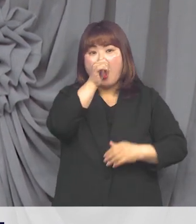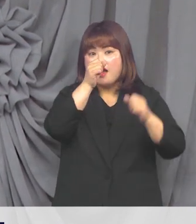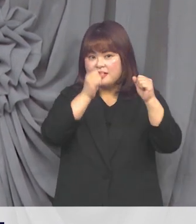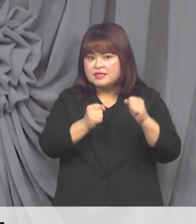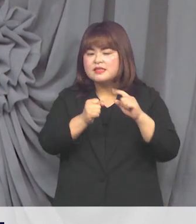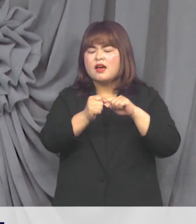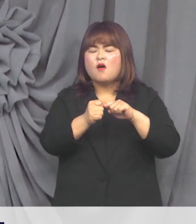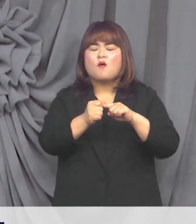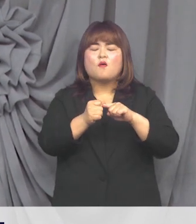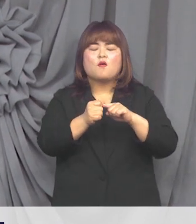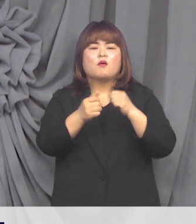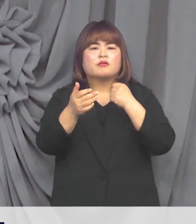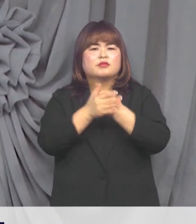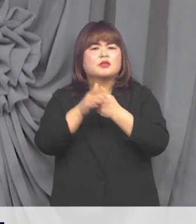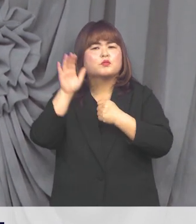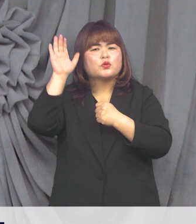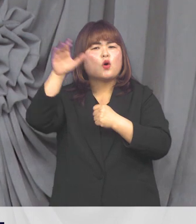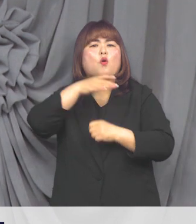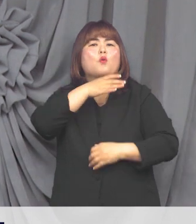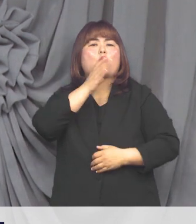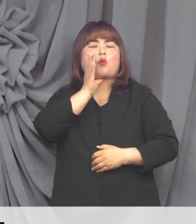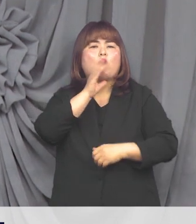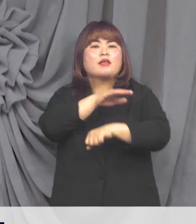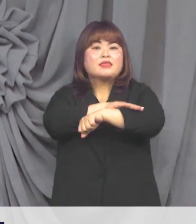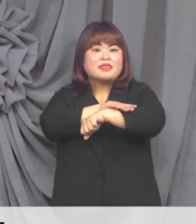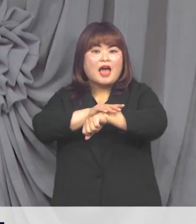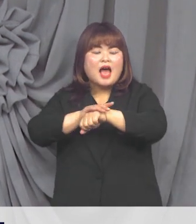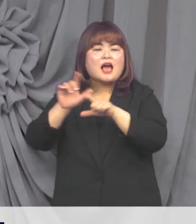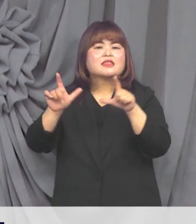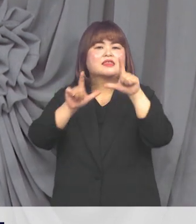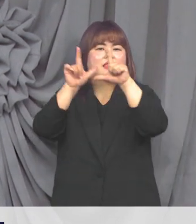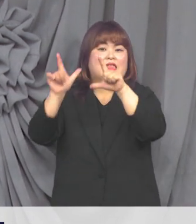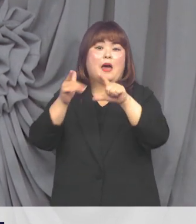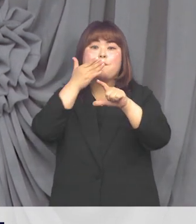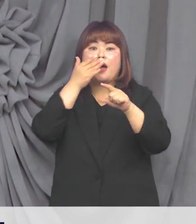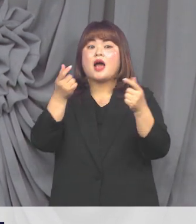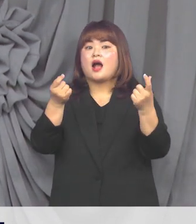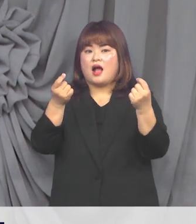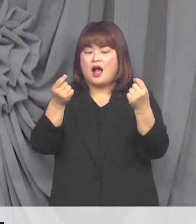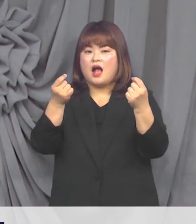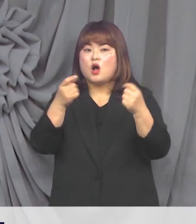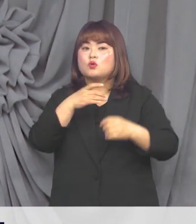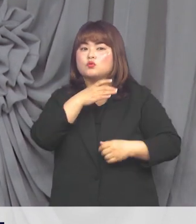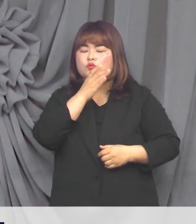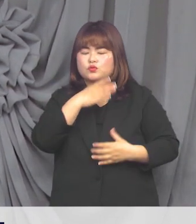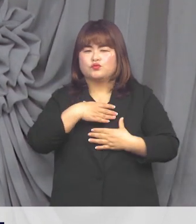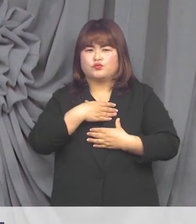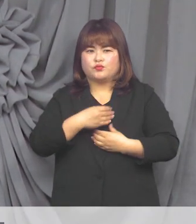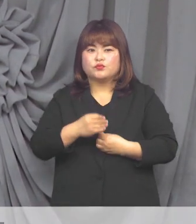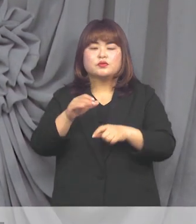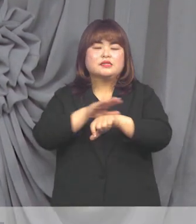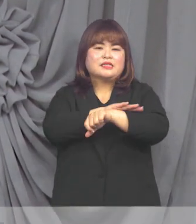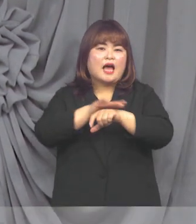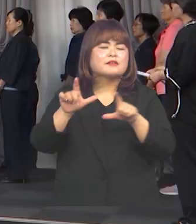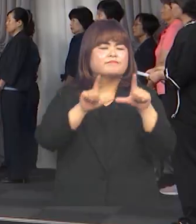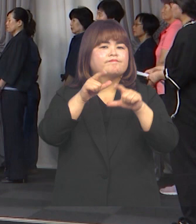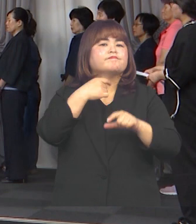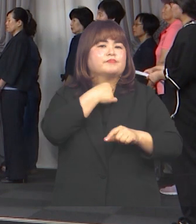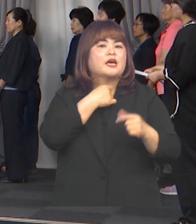때문에 우리 어르신들이 그래도 안심하고 노후 생활을 하실 수 있지 않나